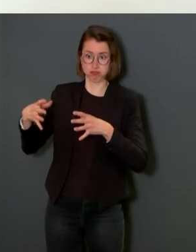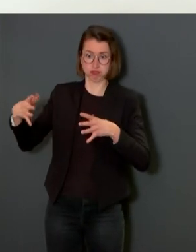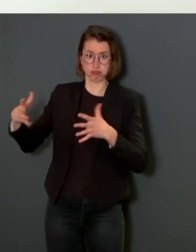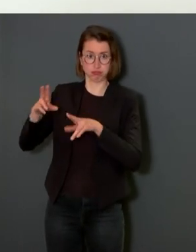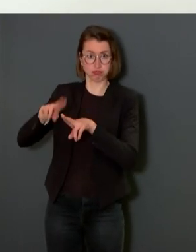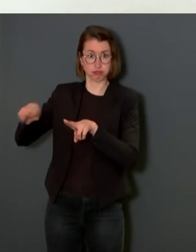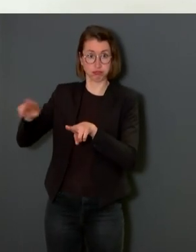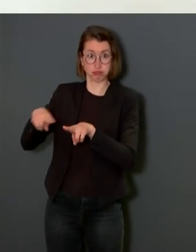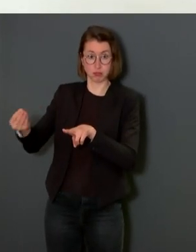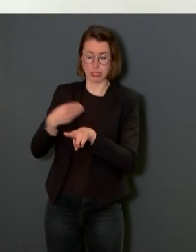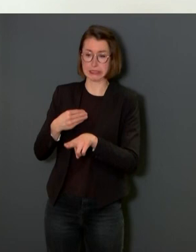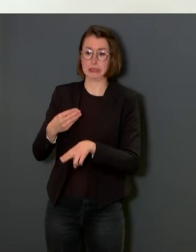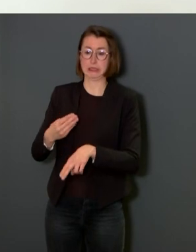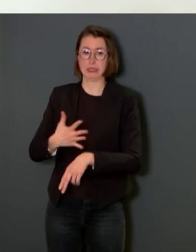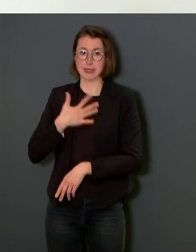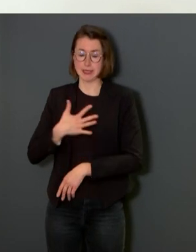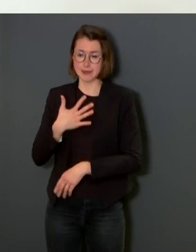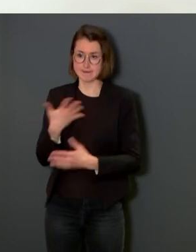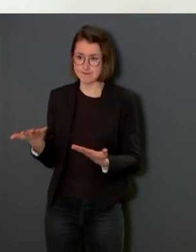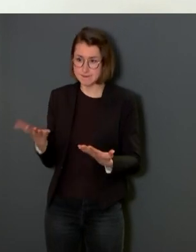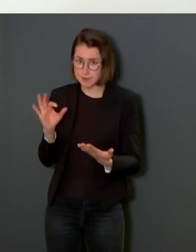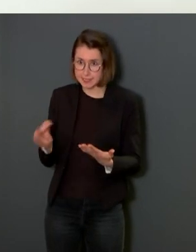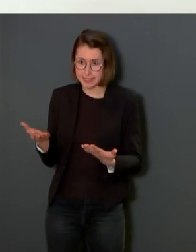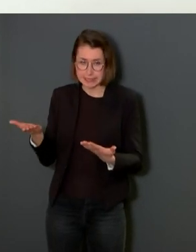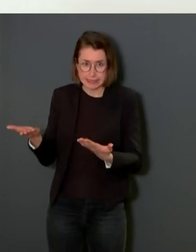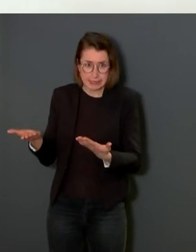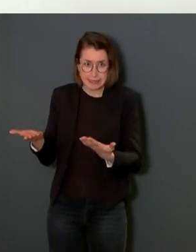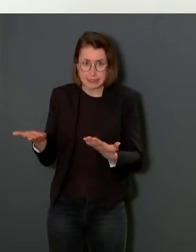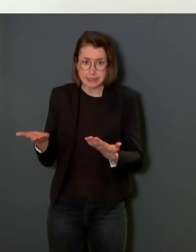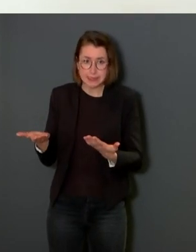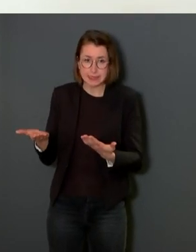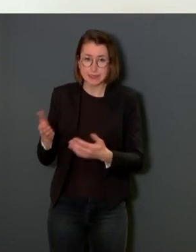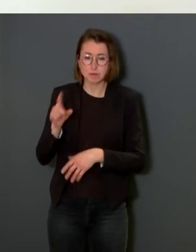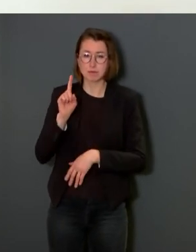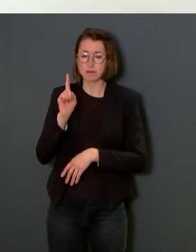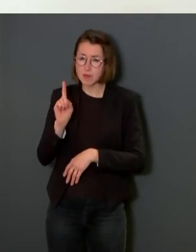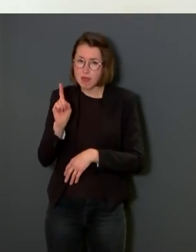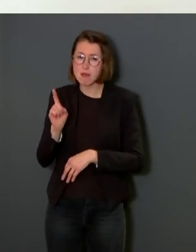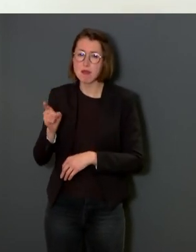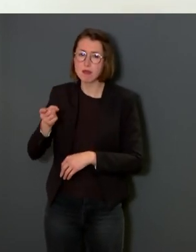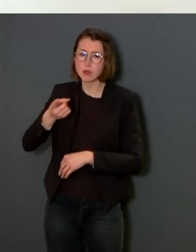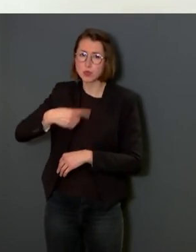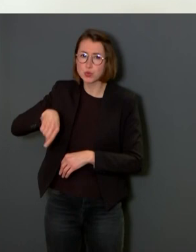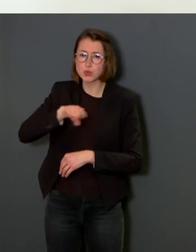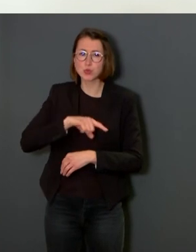qui nous interpelle. Et pour prendre une décision,